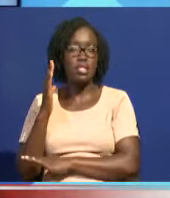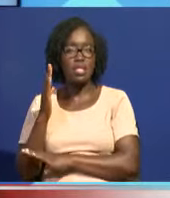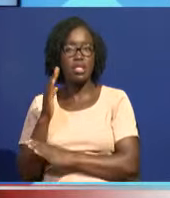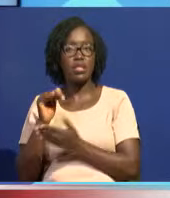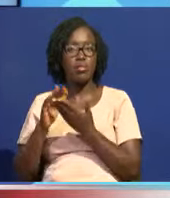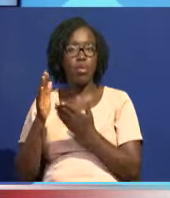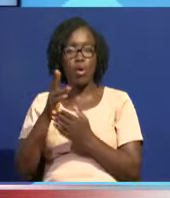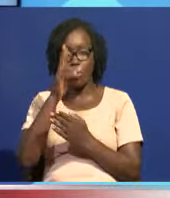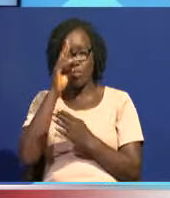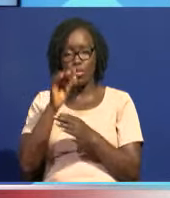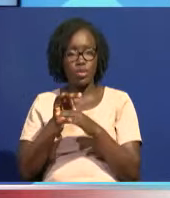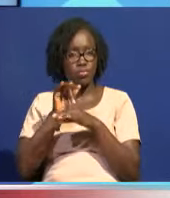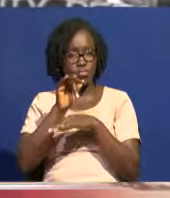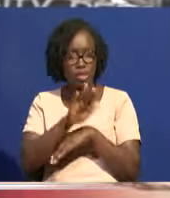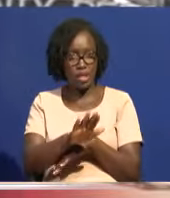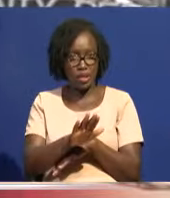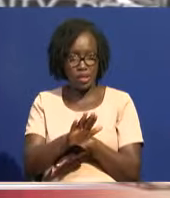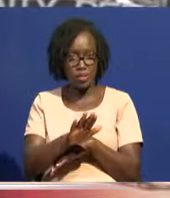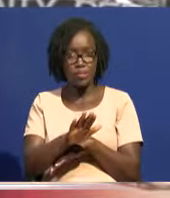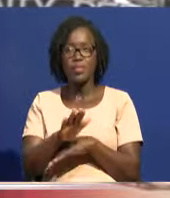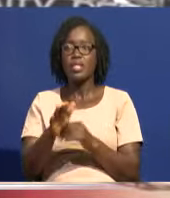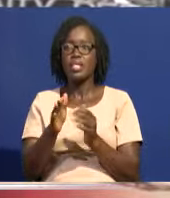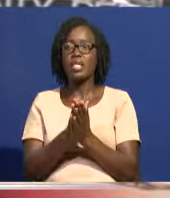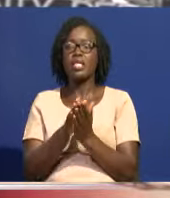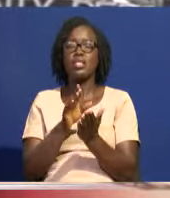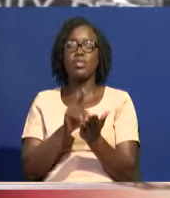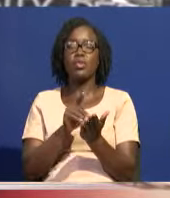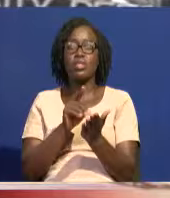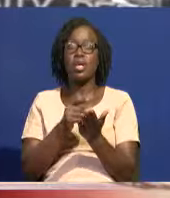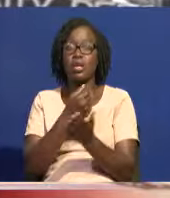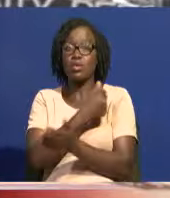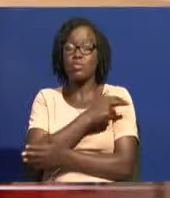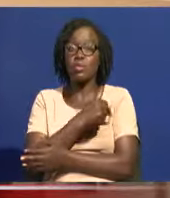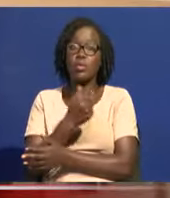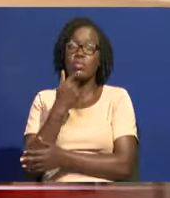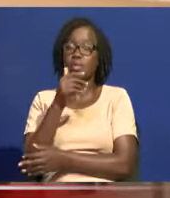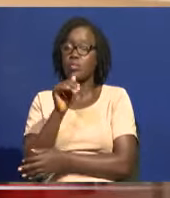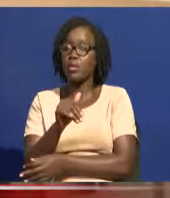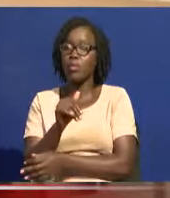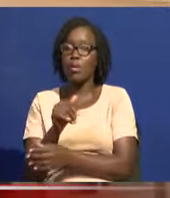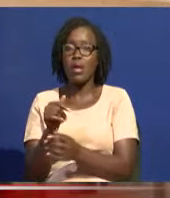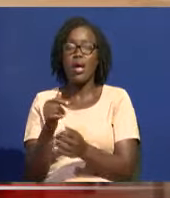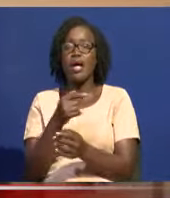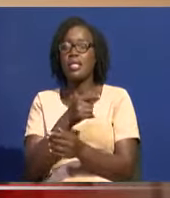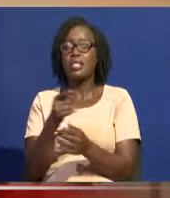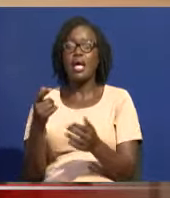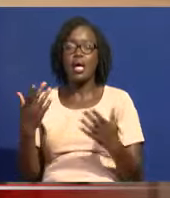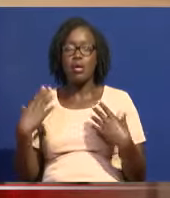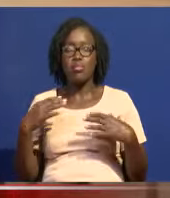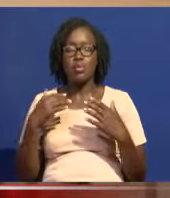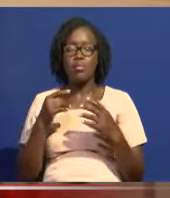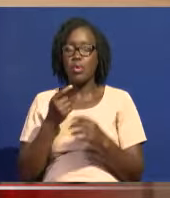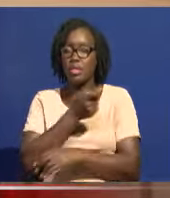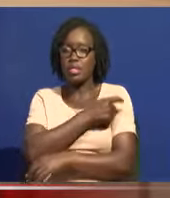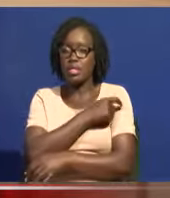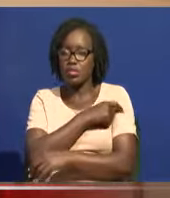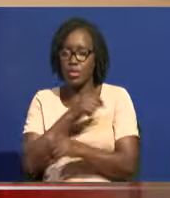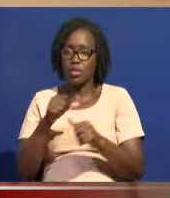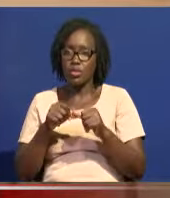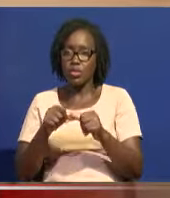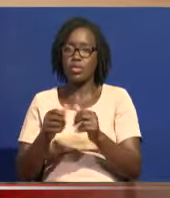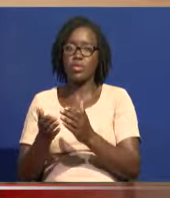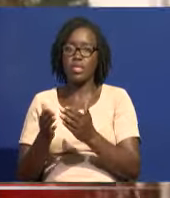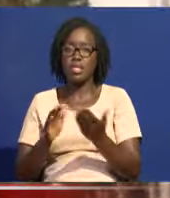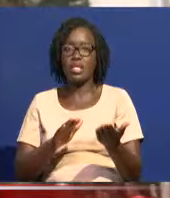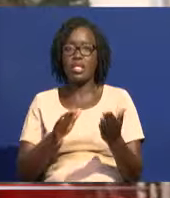maafisa zaidi kupelekwa sehemu hiyo. Daktari hospitali hiyo James Ikonya amesema majeruhi wanaendelea kupokea matibabu, miili